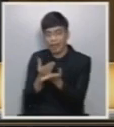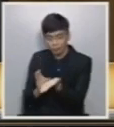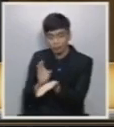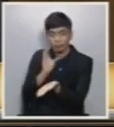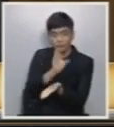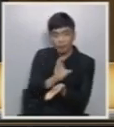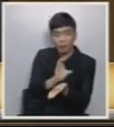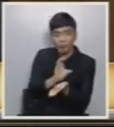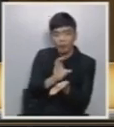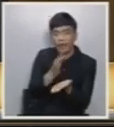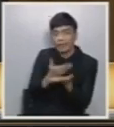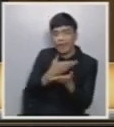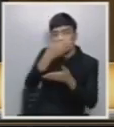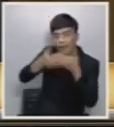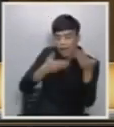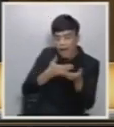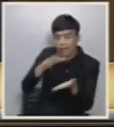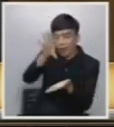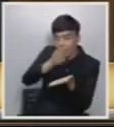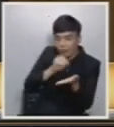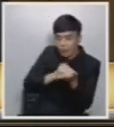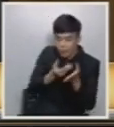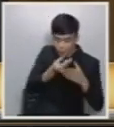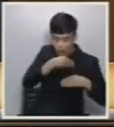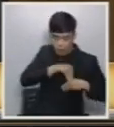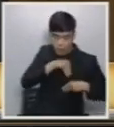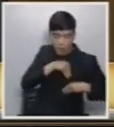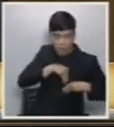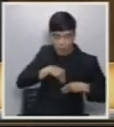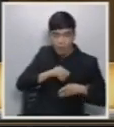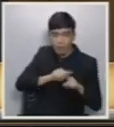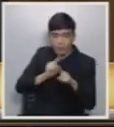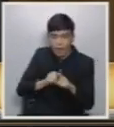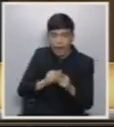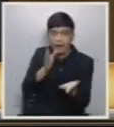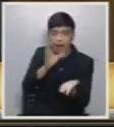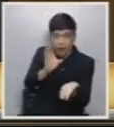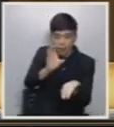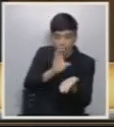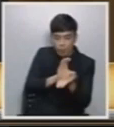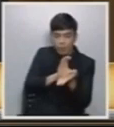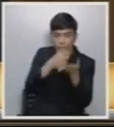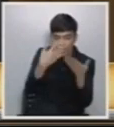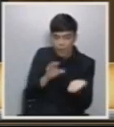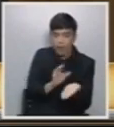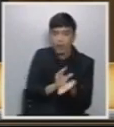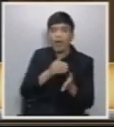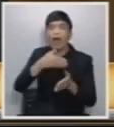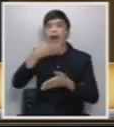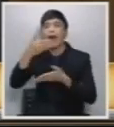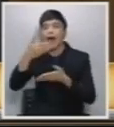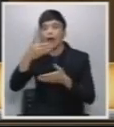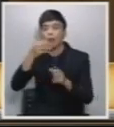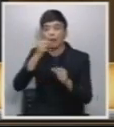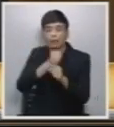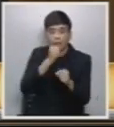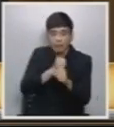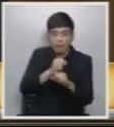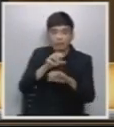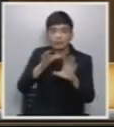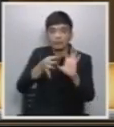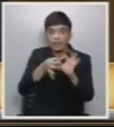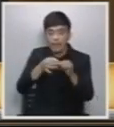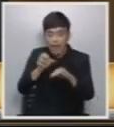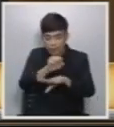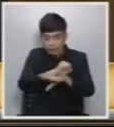านนั้นนำมาปรับปรุงศูนย์กีฬาส่วนหนึ่งให้มีส